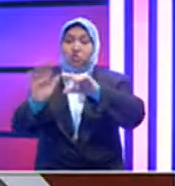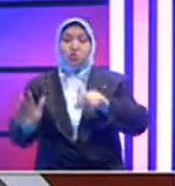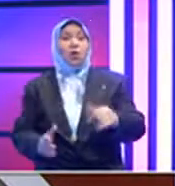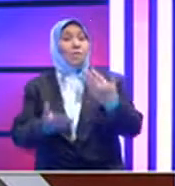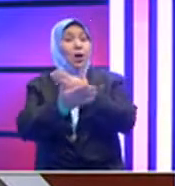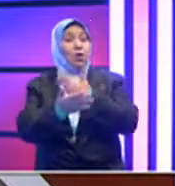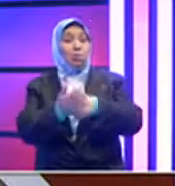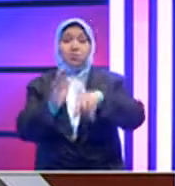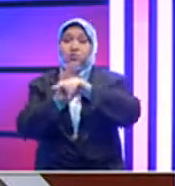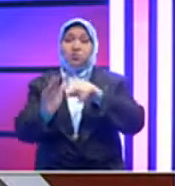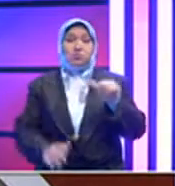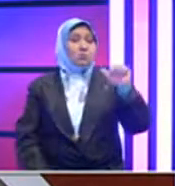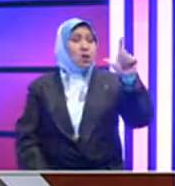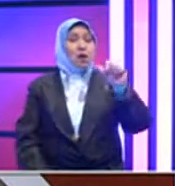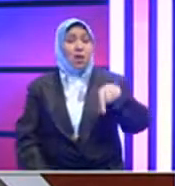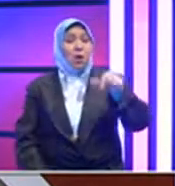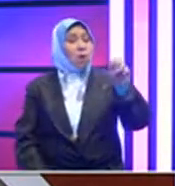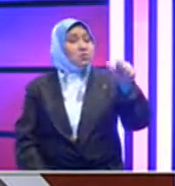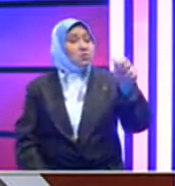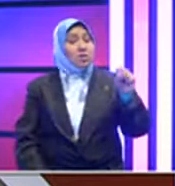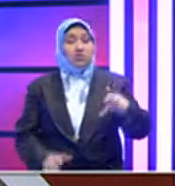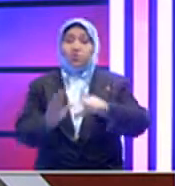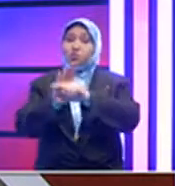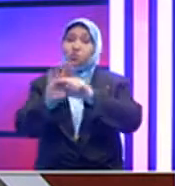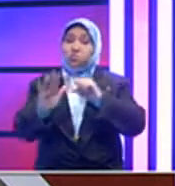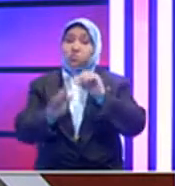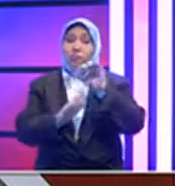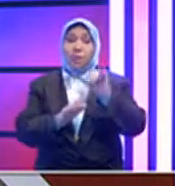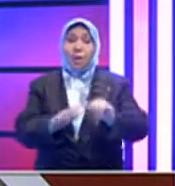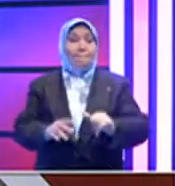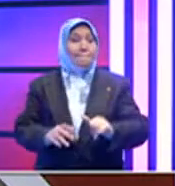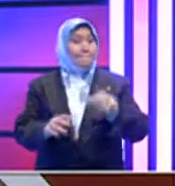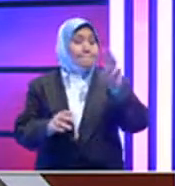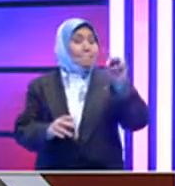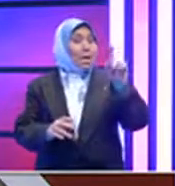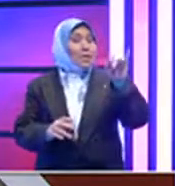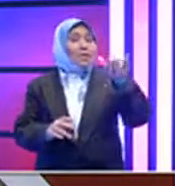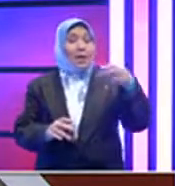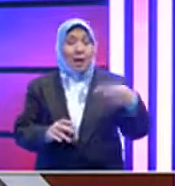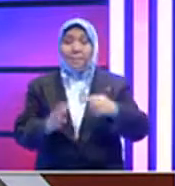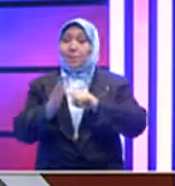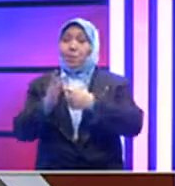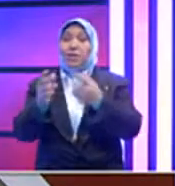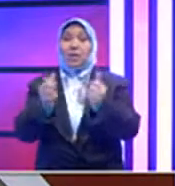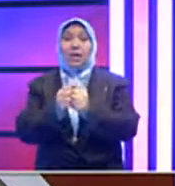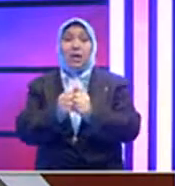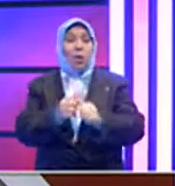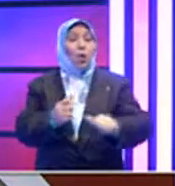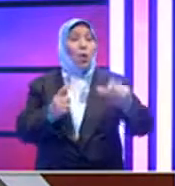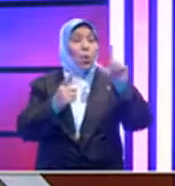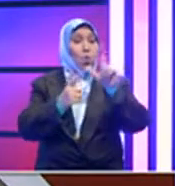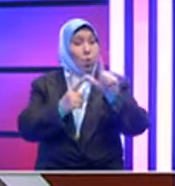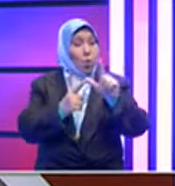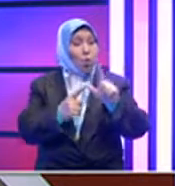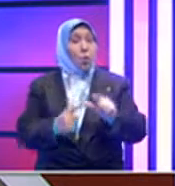Suro yang ke-28 seorang ini adalah surah yang surah Makkiyah yang bermula dengan huruf muqatha'ah ya